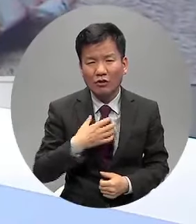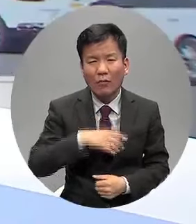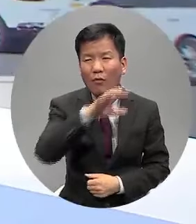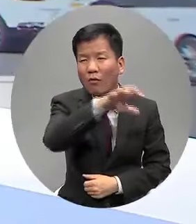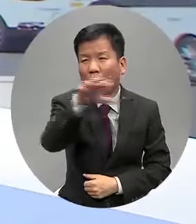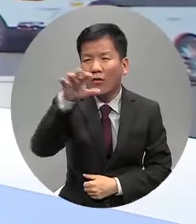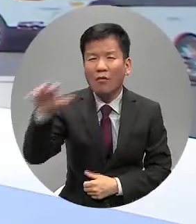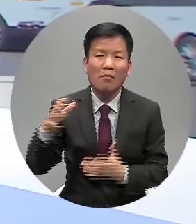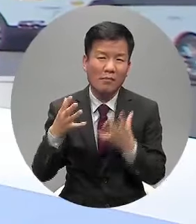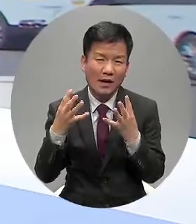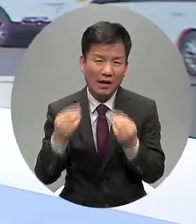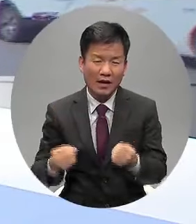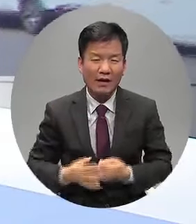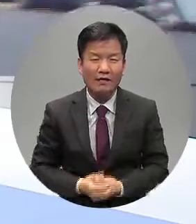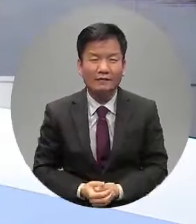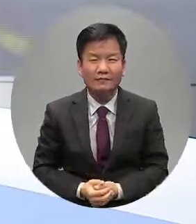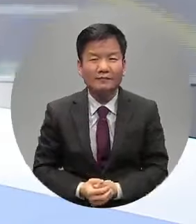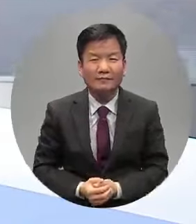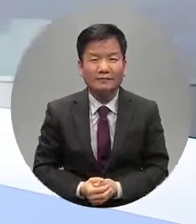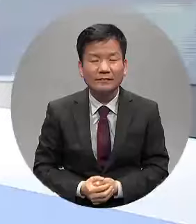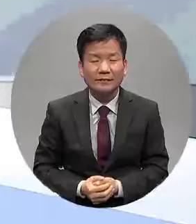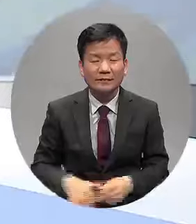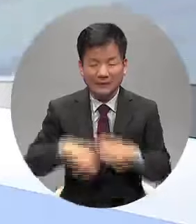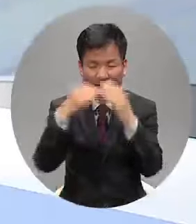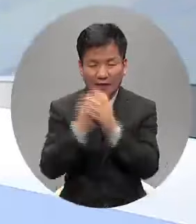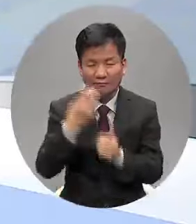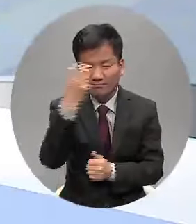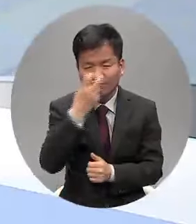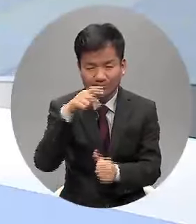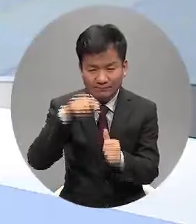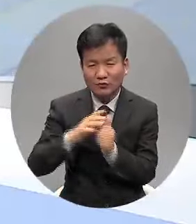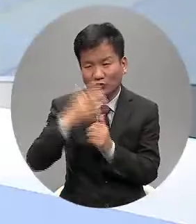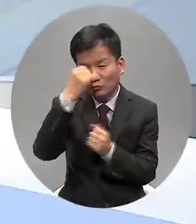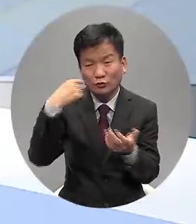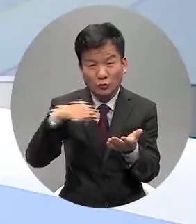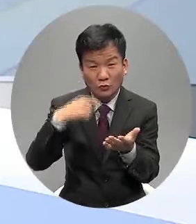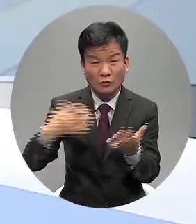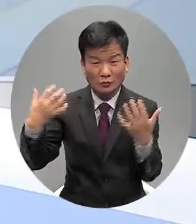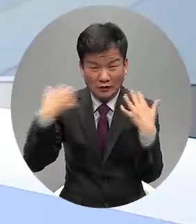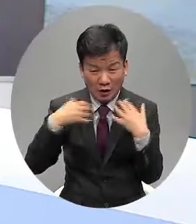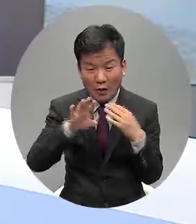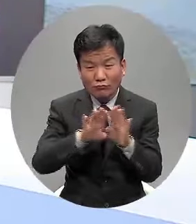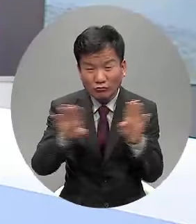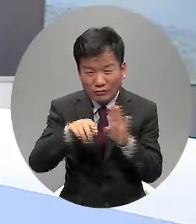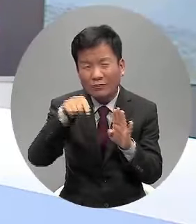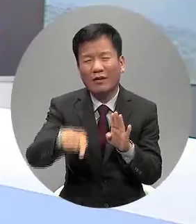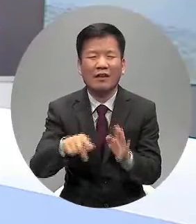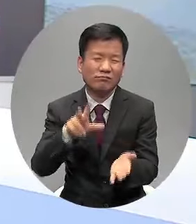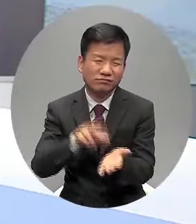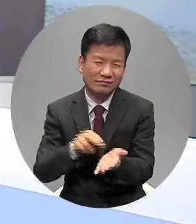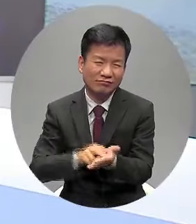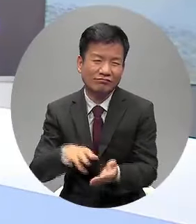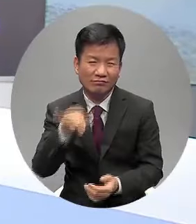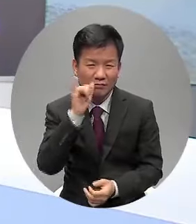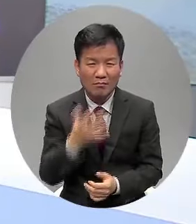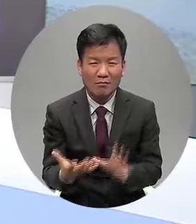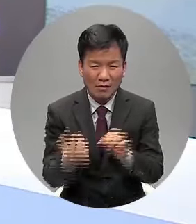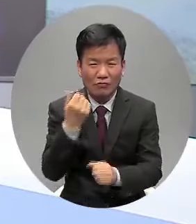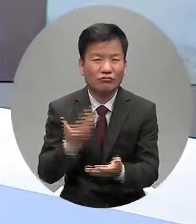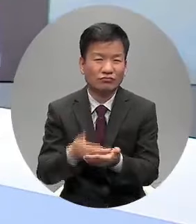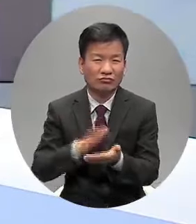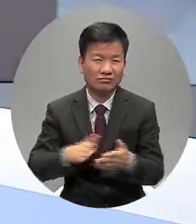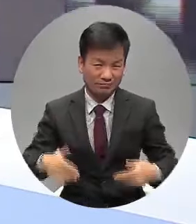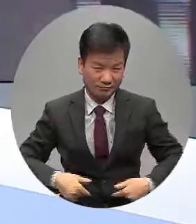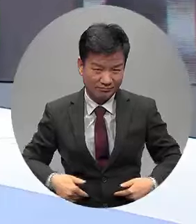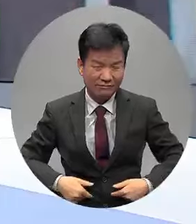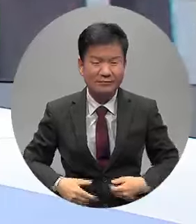학교가 한두 곳이 아니었습니다. 전수조사를 지시한 충청북도 교육청 정문부터 당장 손봐야 할